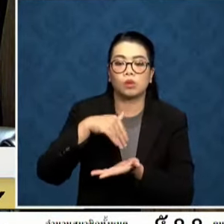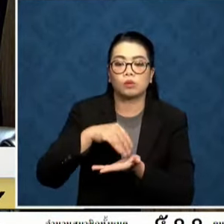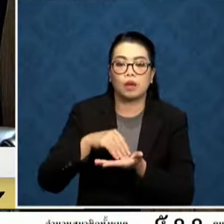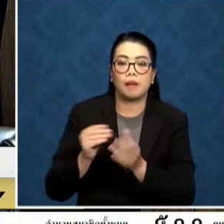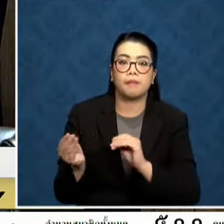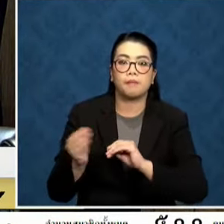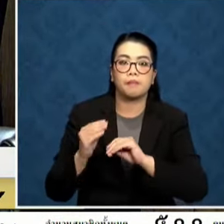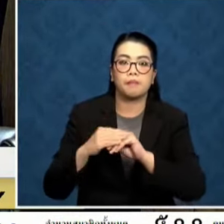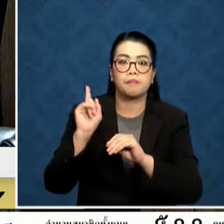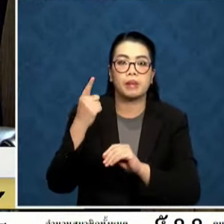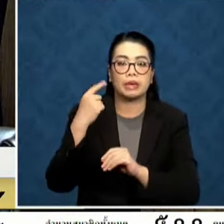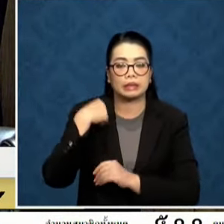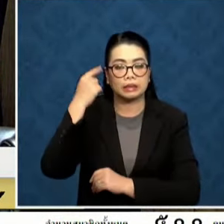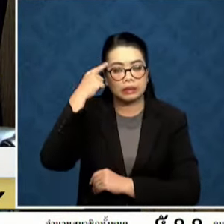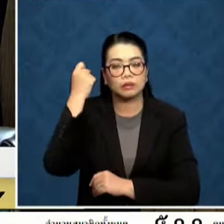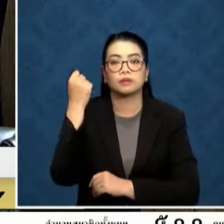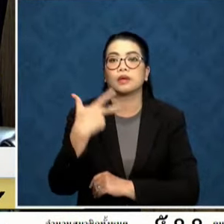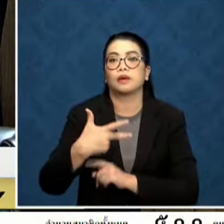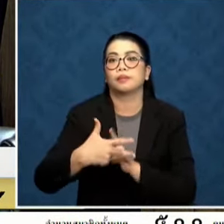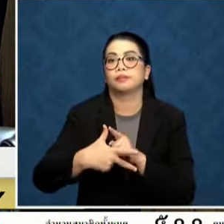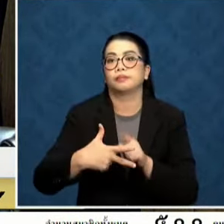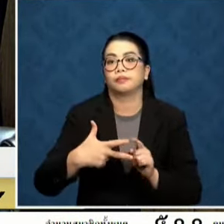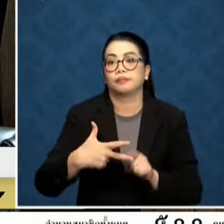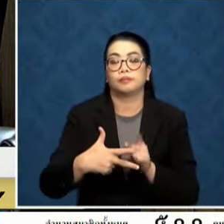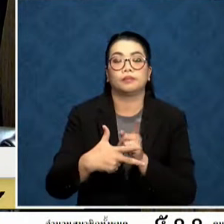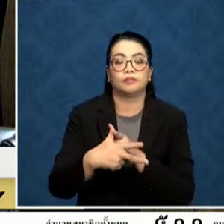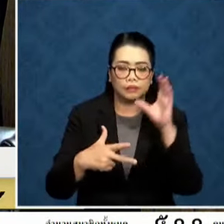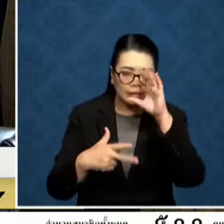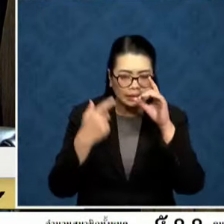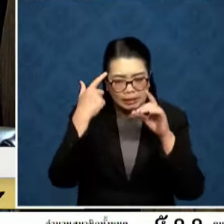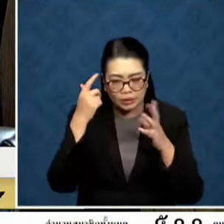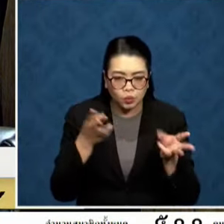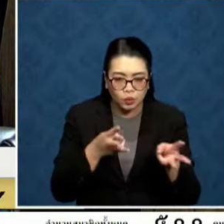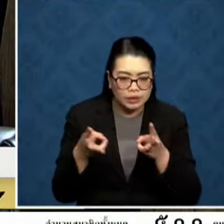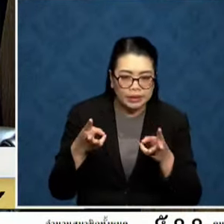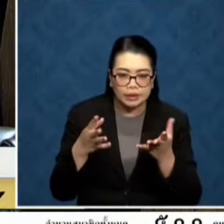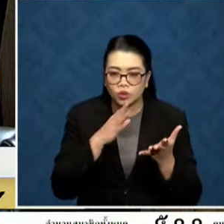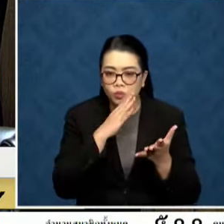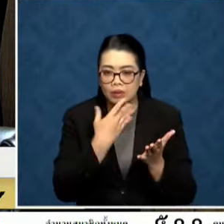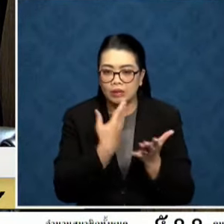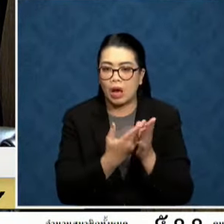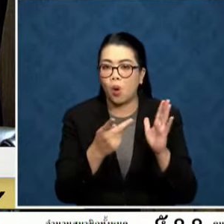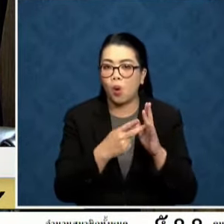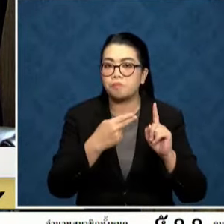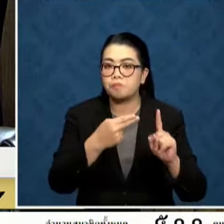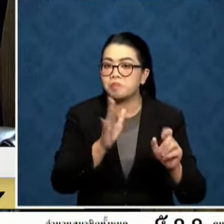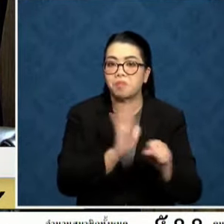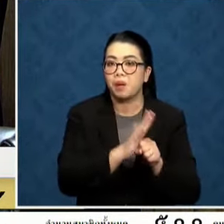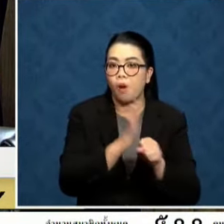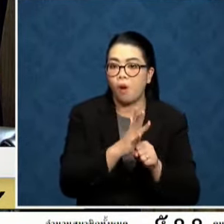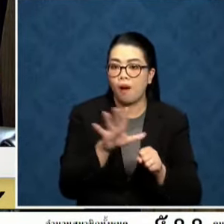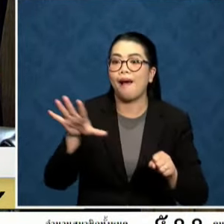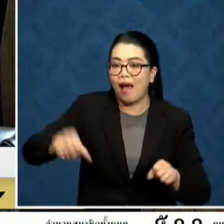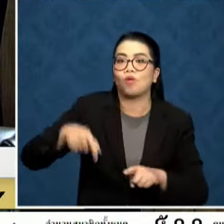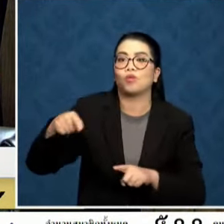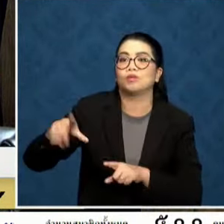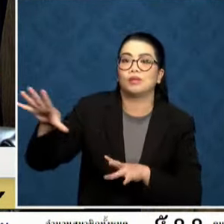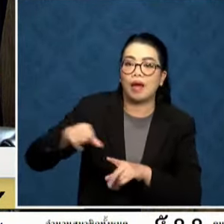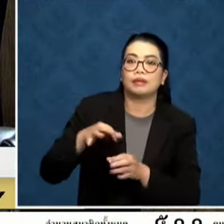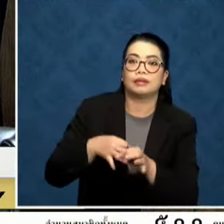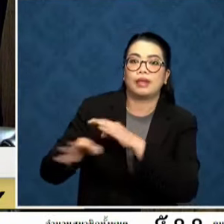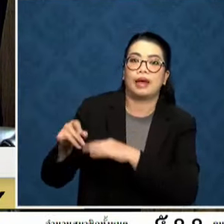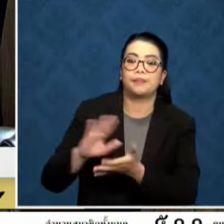ซึ่งคิดได้ 3เรื่องด้วยกัน 1ก็คือหาทางหนีทีไล่ไว้ว่ากรณีที่ในท้ายที่สุดแล้วไม่ได้ทำเนี่ยก็จะ